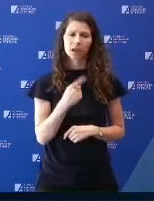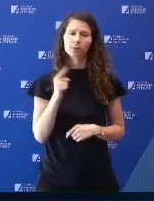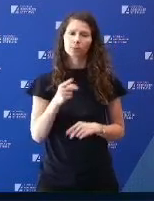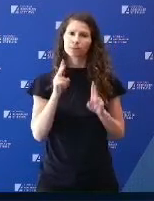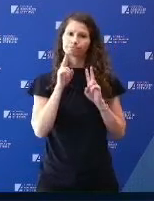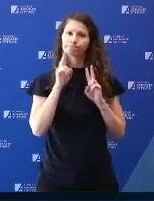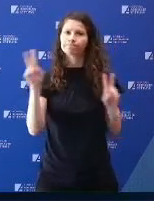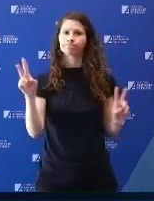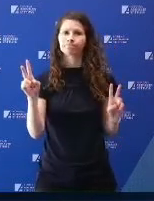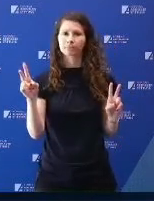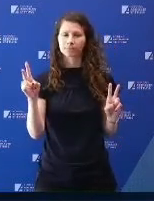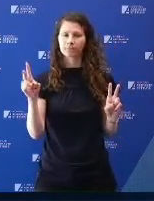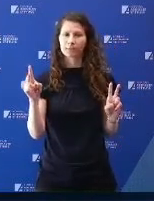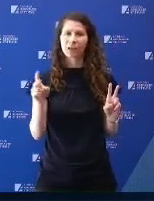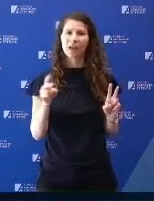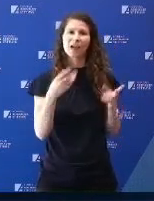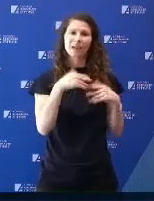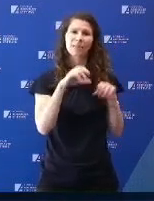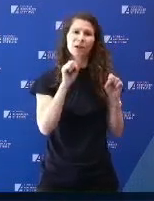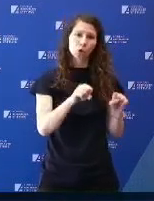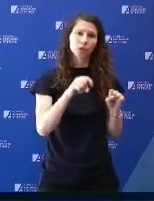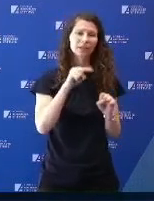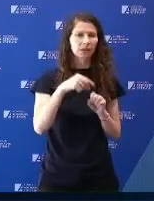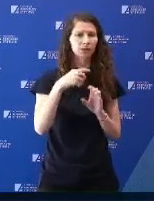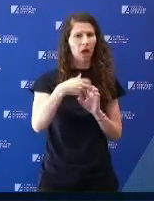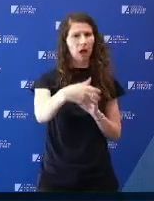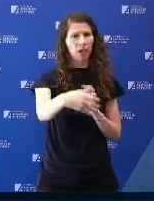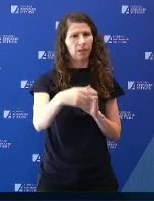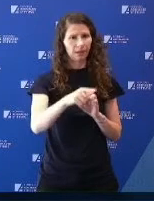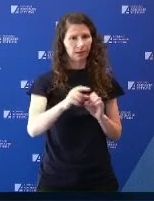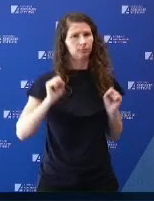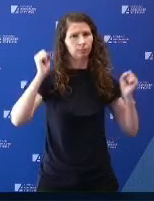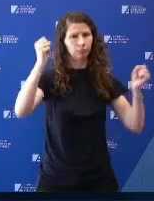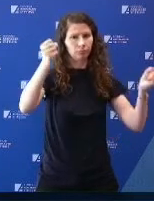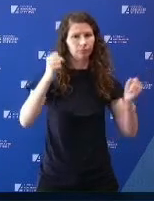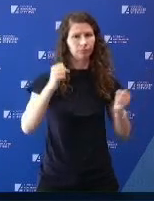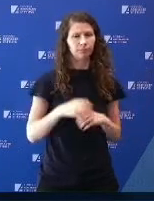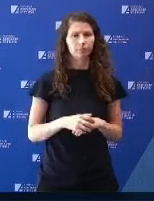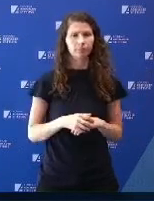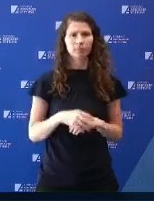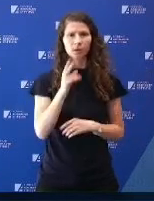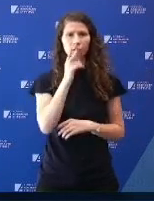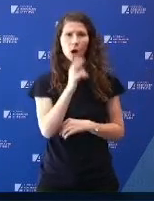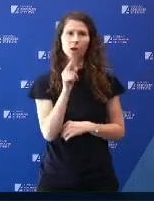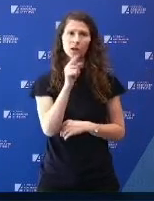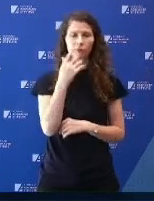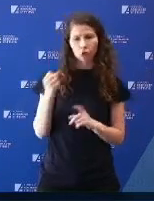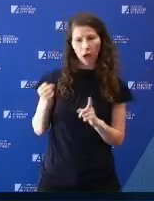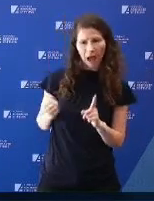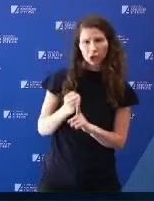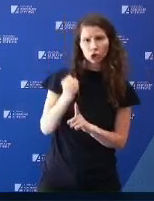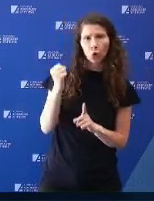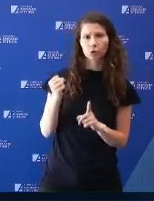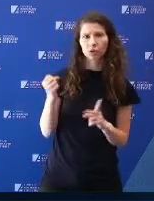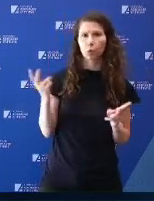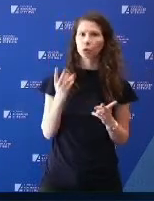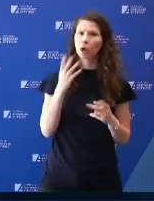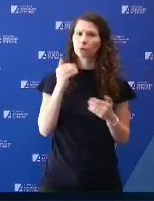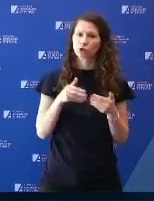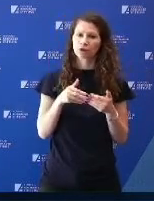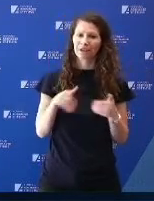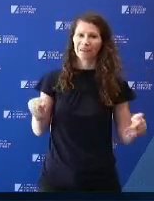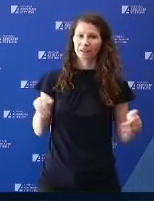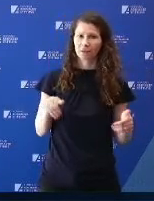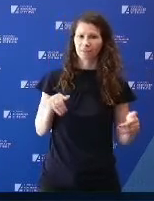nachhaltigen Klimaschutz leisten. Und wenn ich jetzt schaue, was ihr in der Klimaunion da anstoßen wollt und wo ihr euch auch abgrenzen wollt zu bestehenden